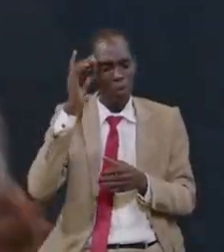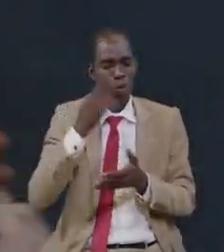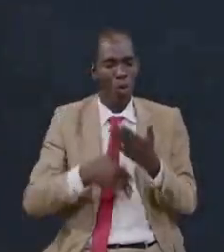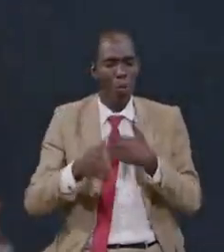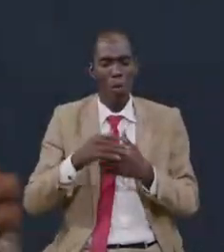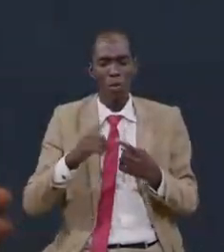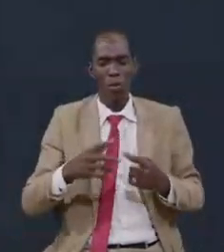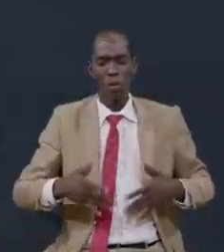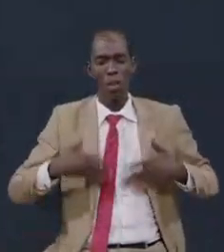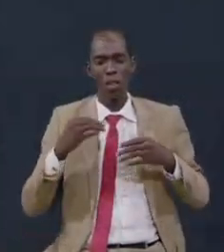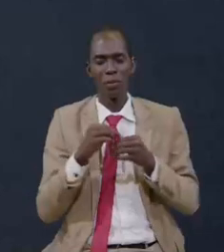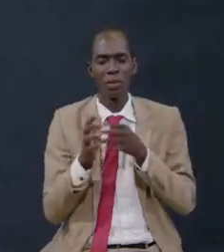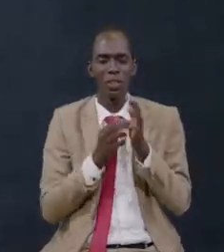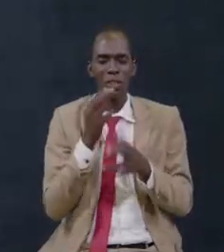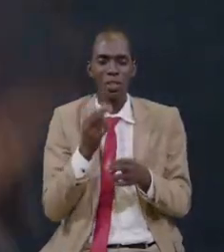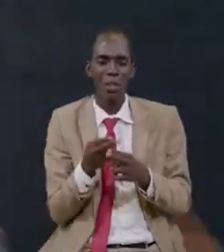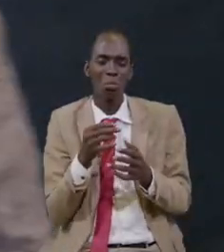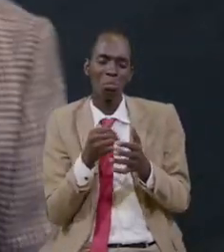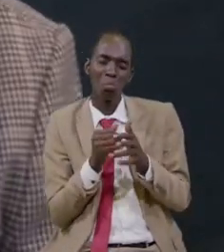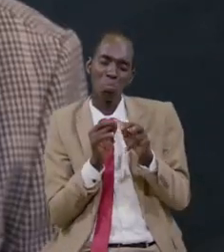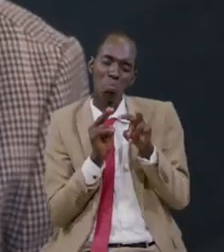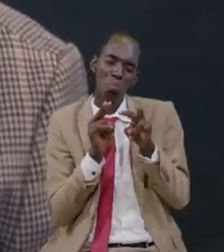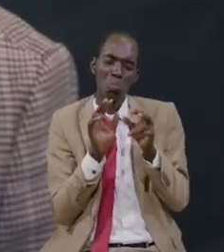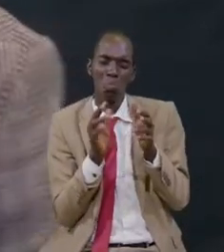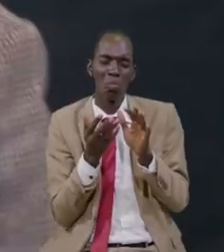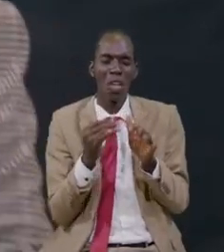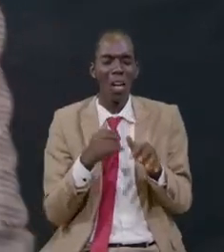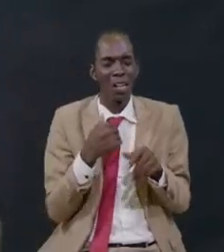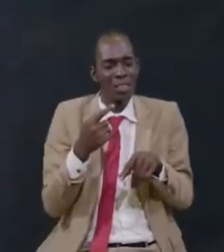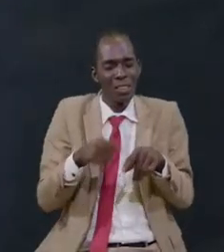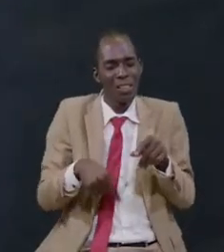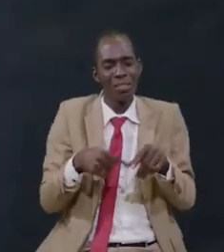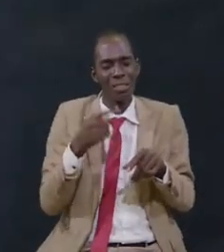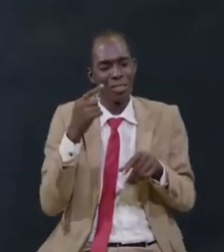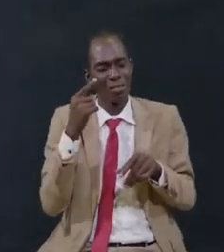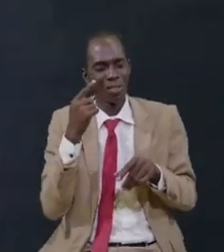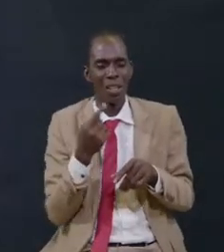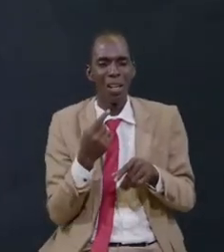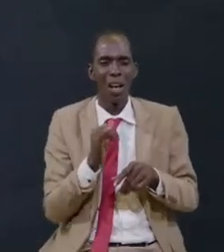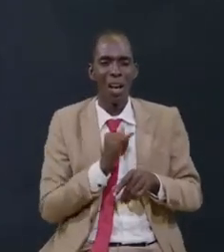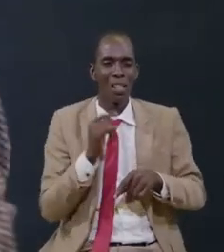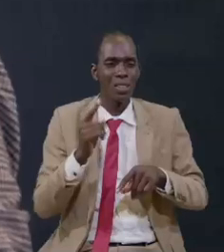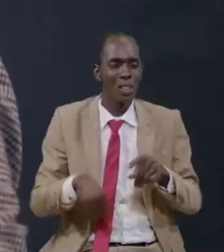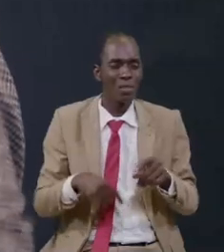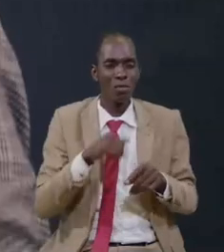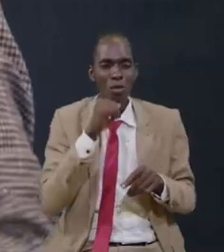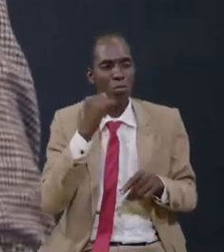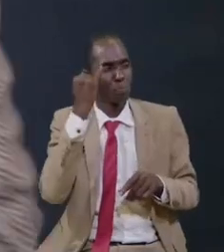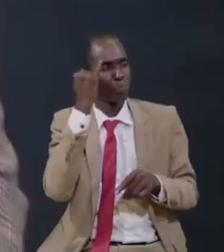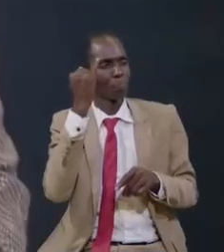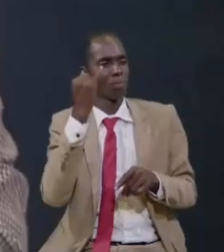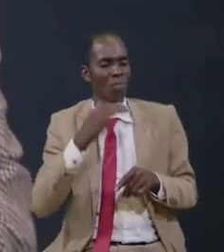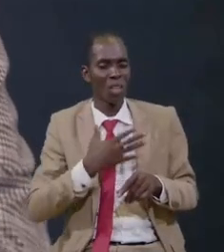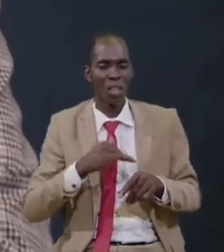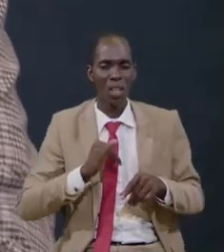cellules qui semblent. Je n'arrive plus à penser tel que je pensais. Je n'arrivais plus à imaginer. Et je n'arrive